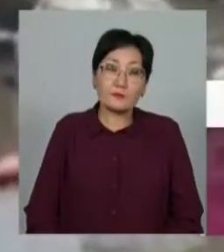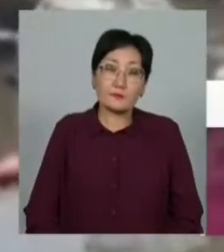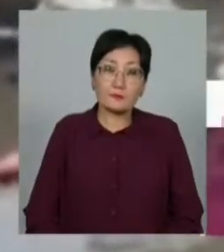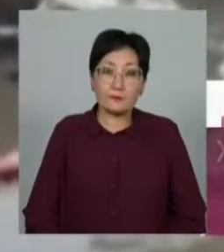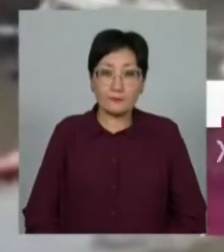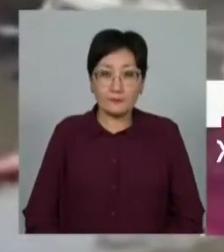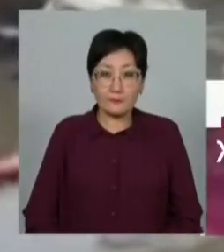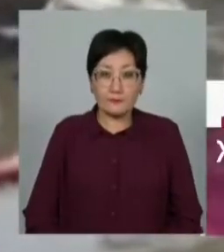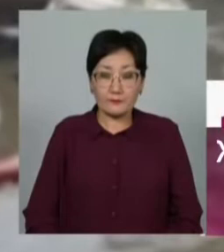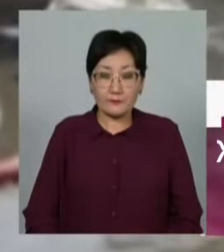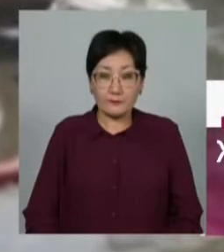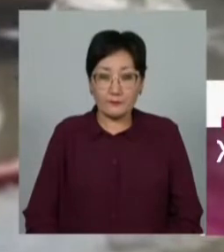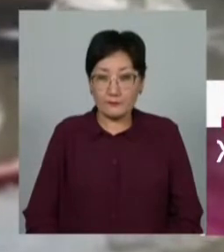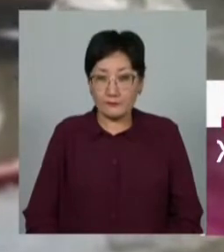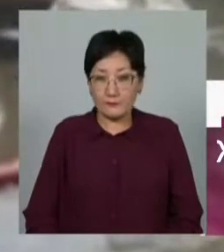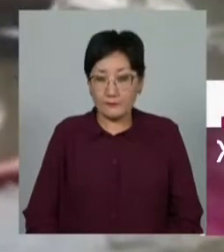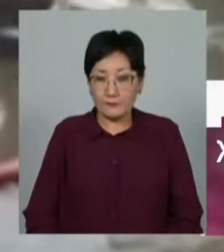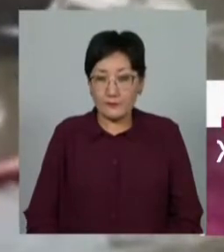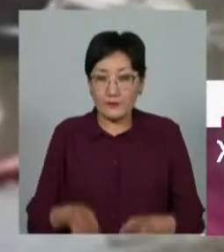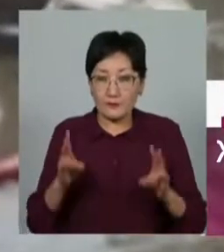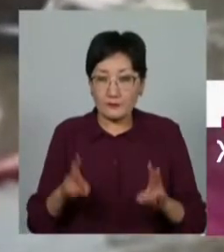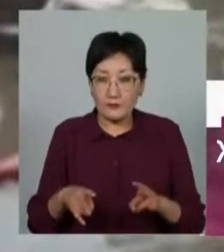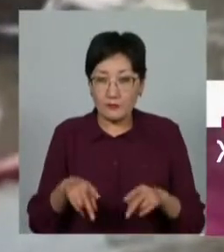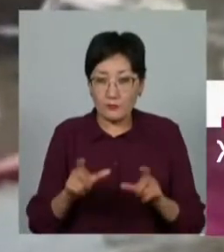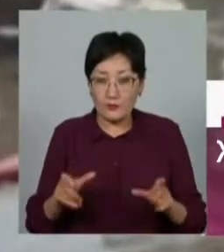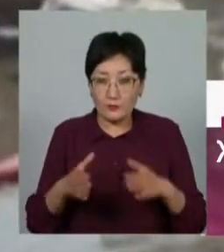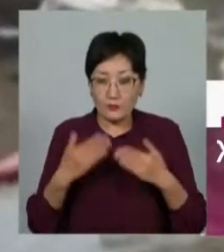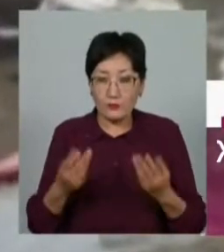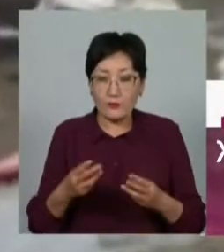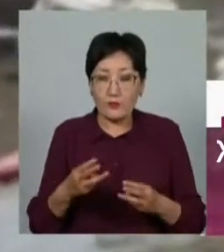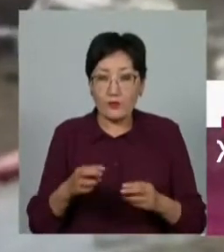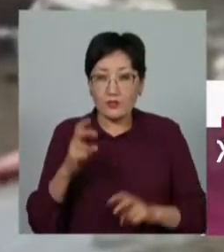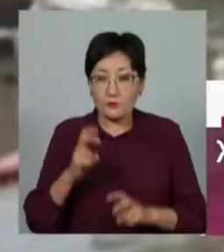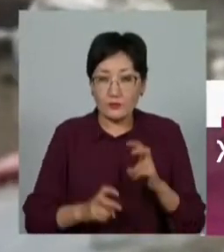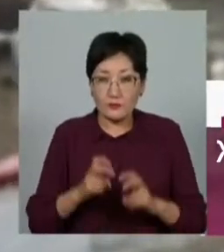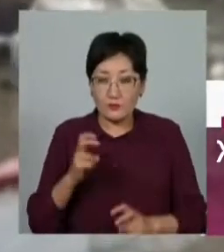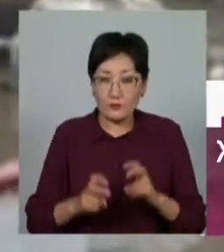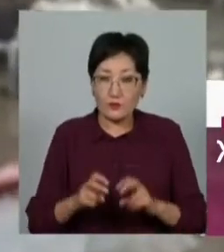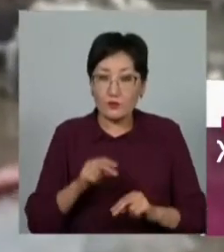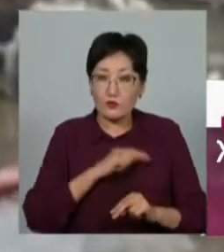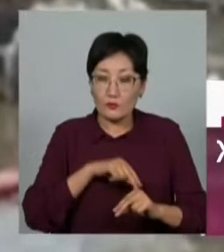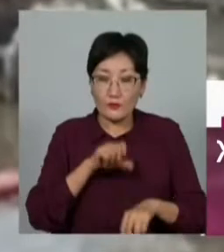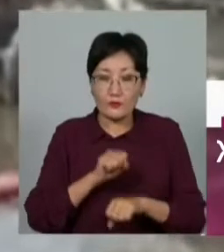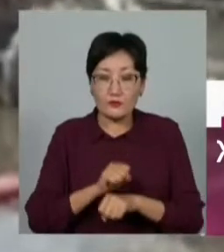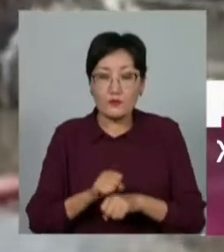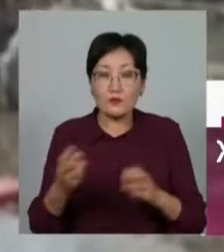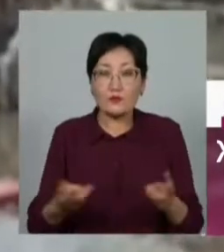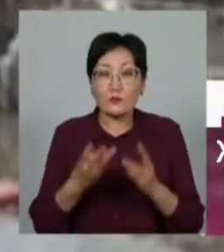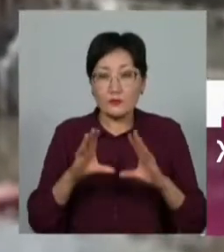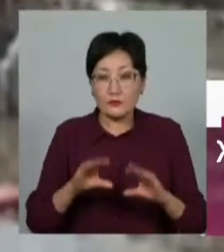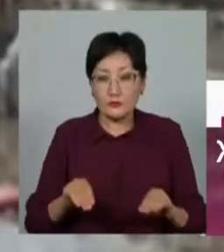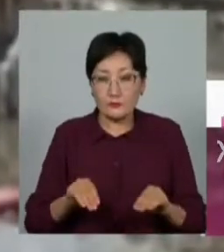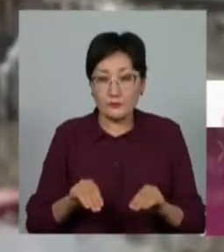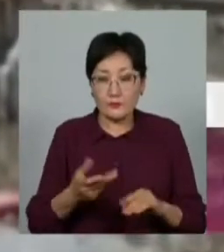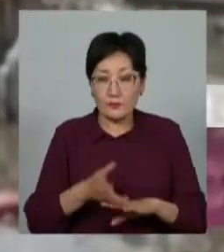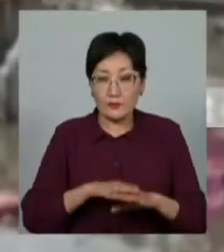Мен зардап шеккендер жоқ. Балқыту цехында өндіріс процесі уақытша тоқтатылды. Өрт сөндіруге Қарағанды облысы